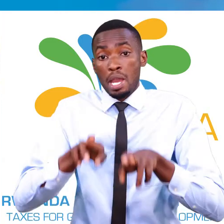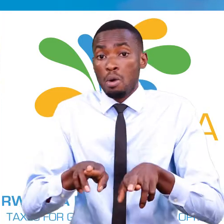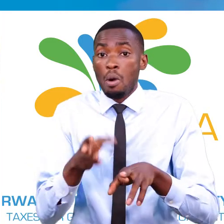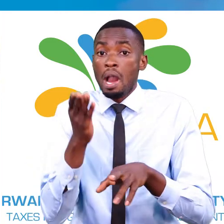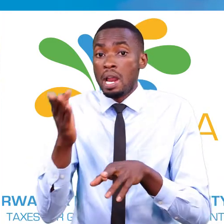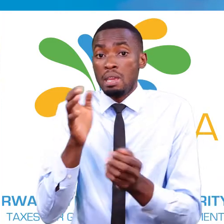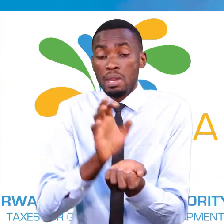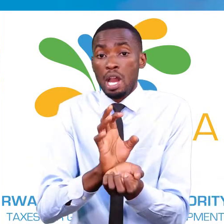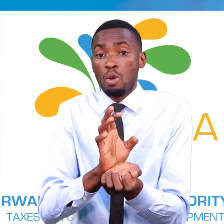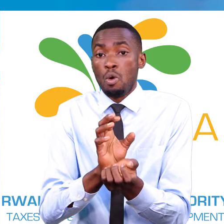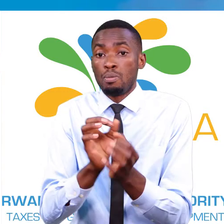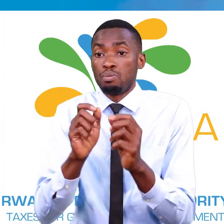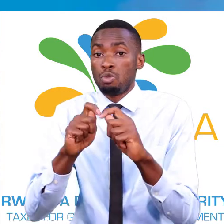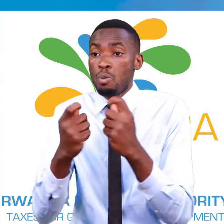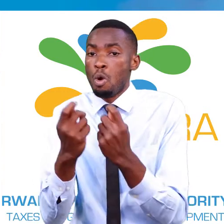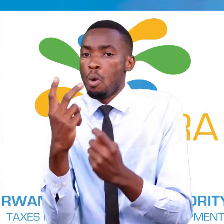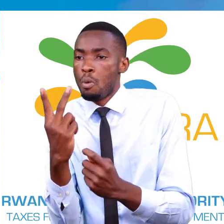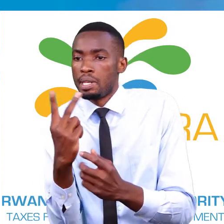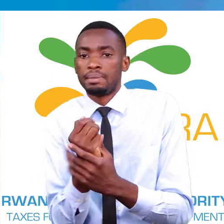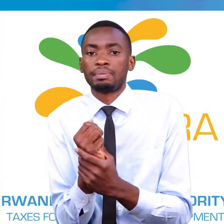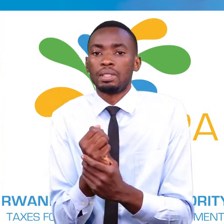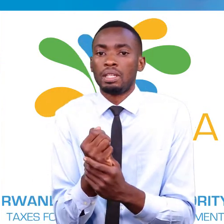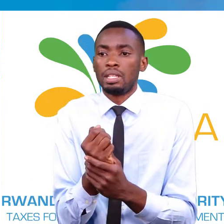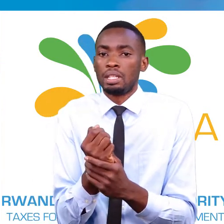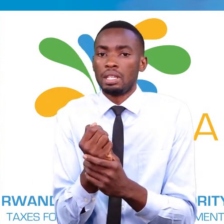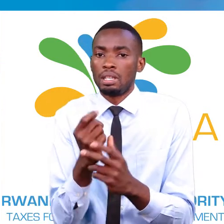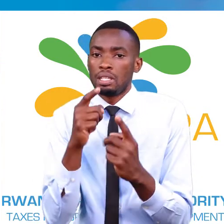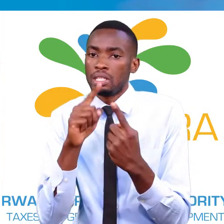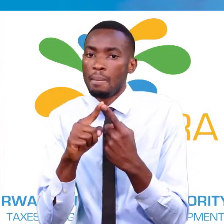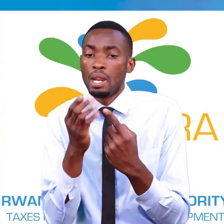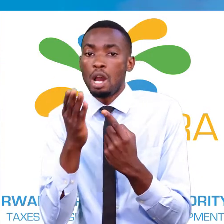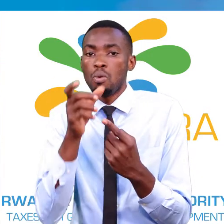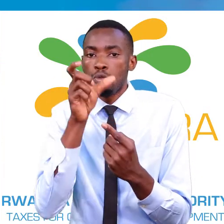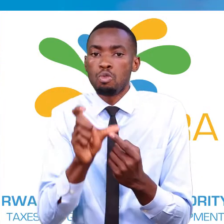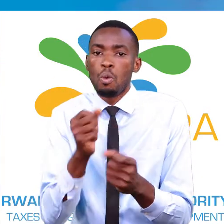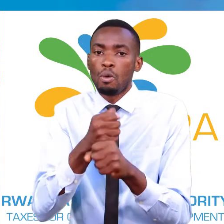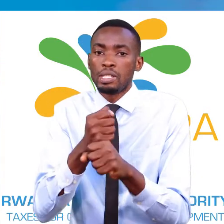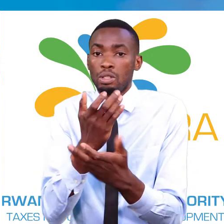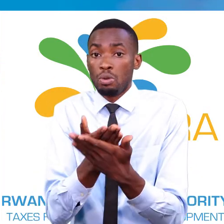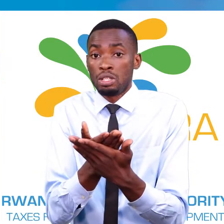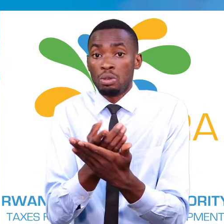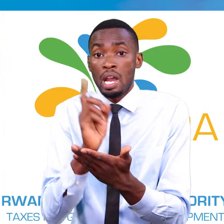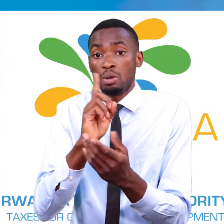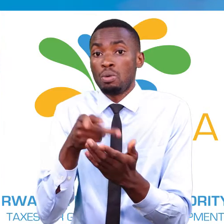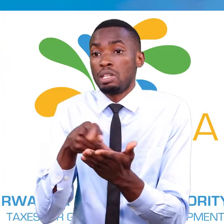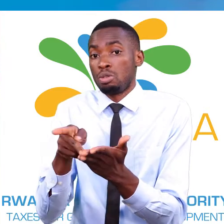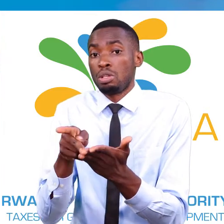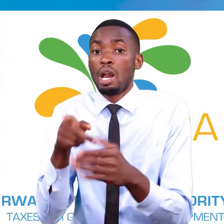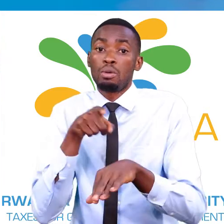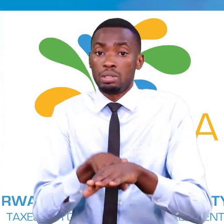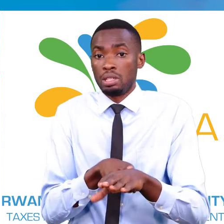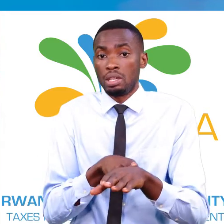bubiri ariko bisa nk'aho byuzuzanya icya mbere hari umuntu wamenyekanishije ku gihe ariko ntiyishyurira ku